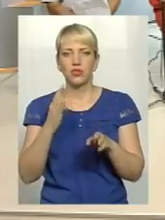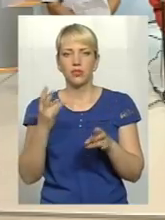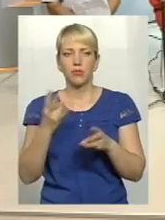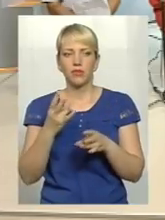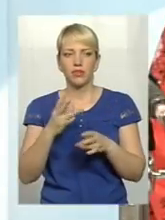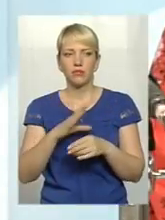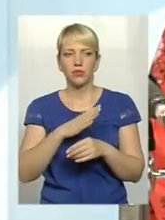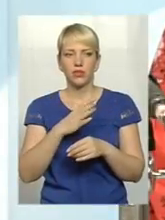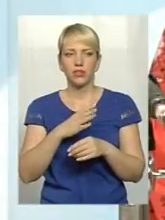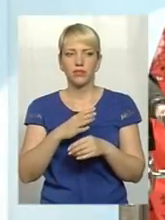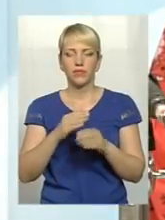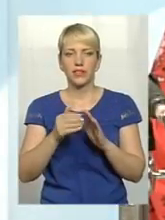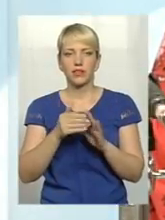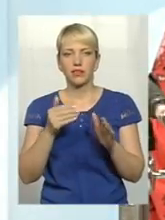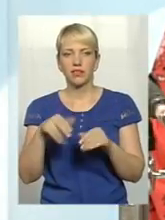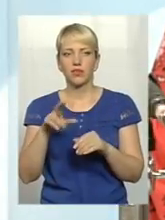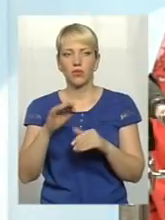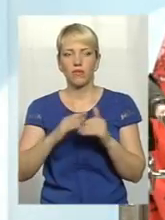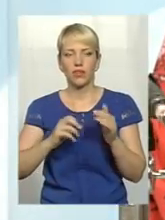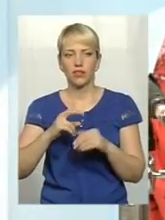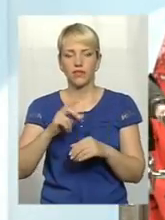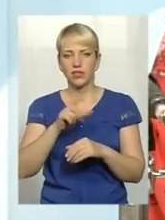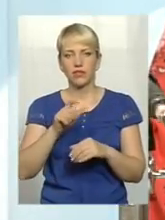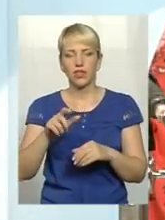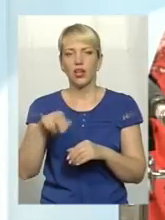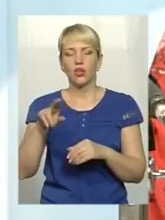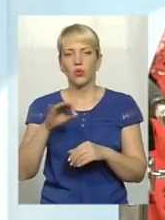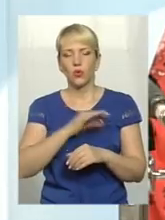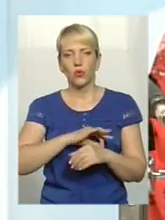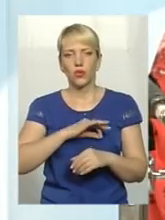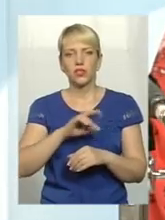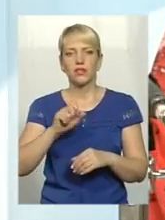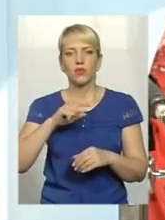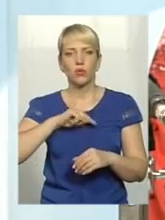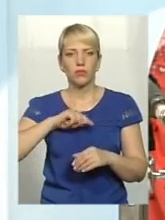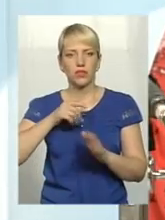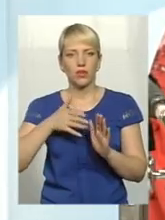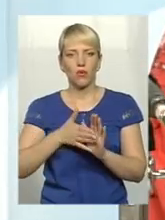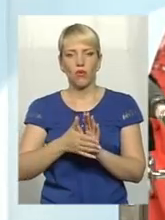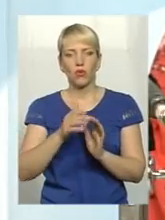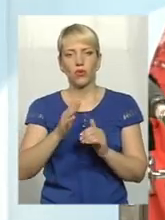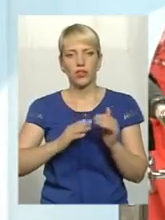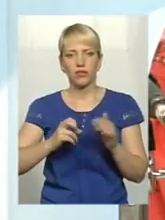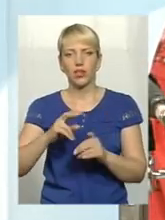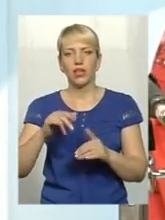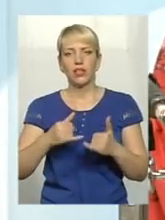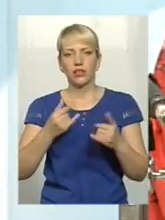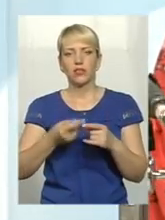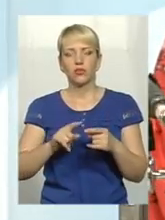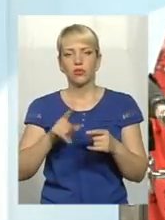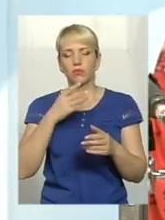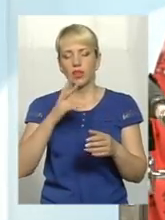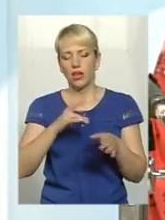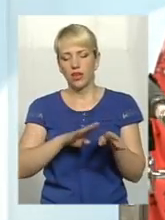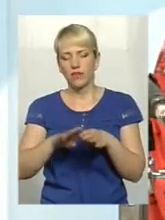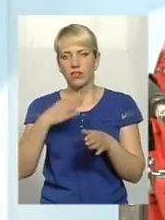мене буде заклик, звичайно, до фахівців, до юристів, до психологів, для того, щоб вони на рівні своєї